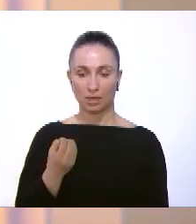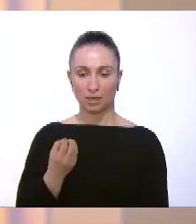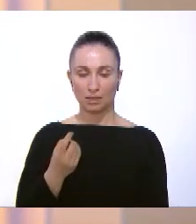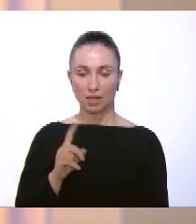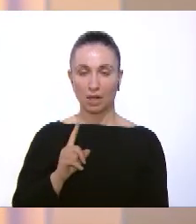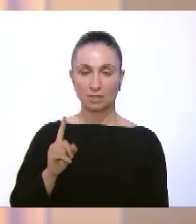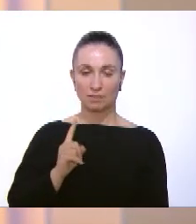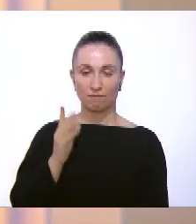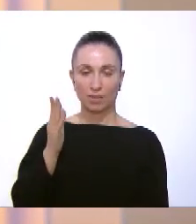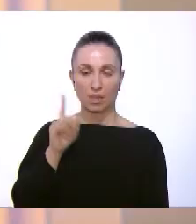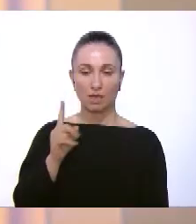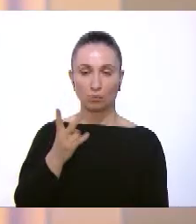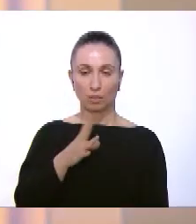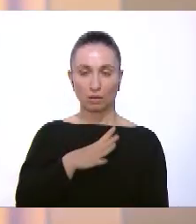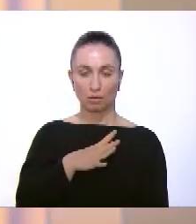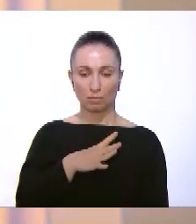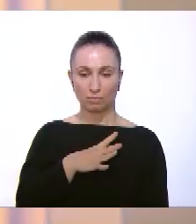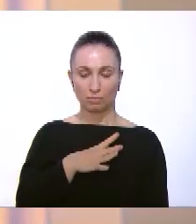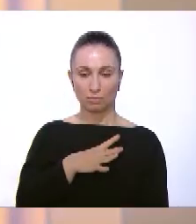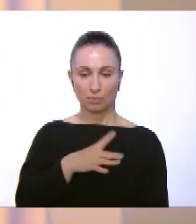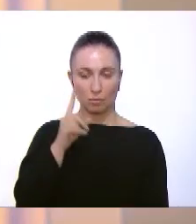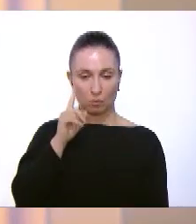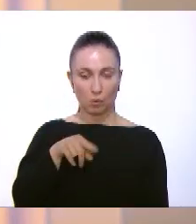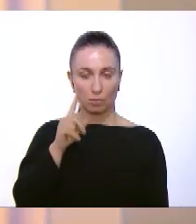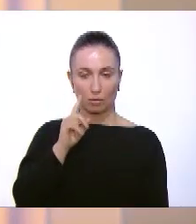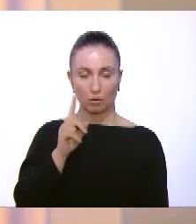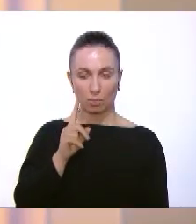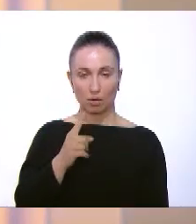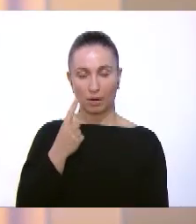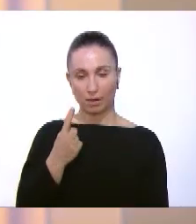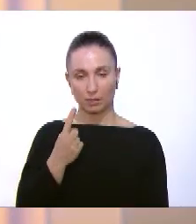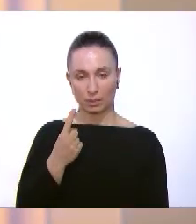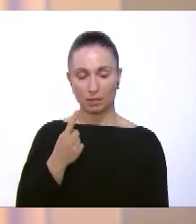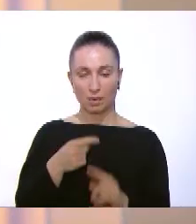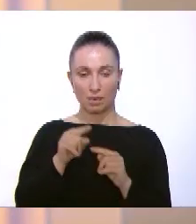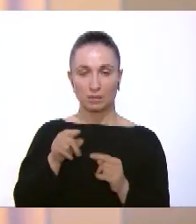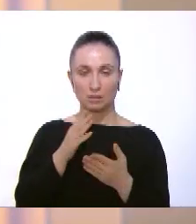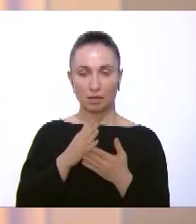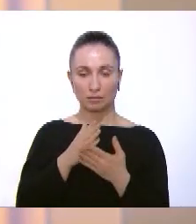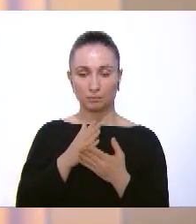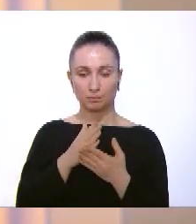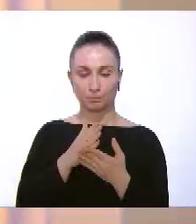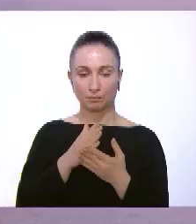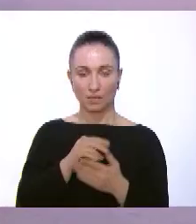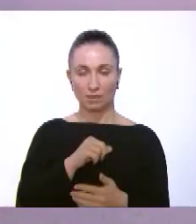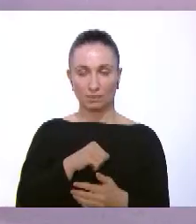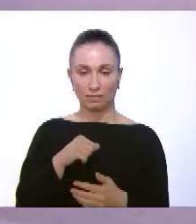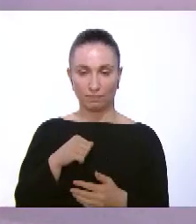რას ველით, რა უნდა იყოს? მოგახსენეთ, რომ ერთი ეს არის